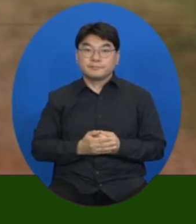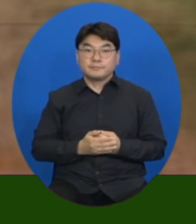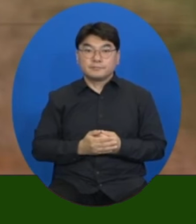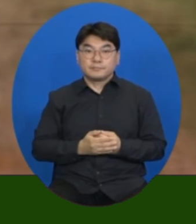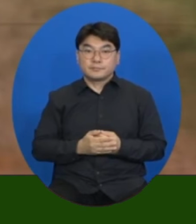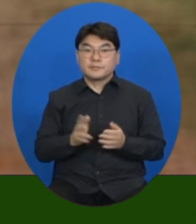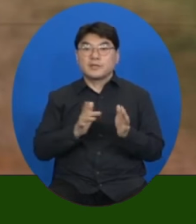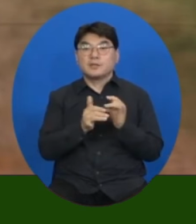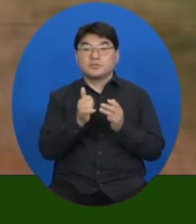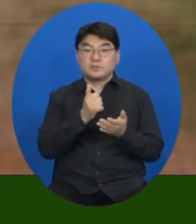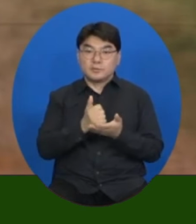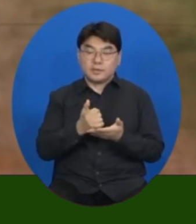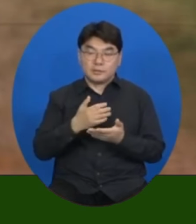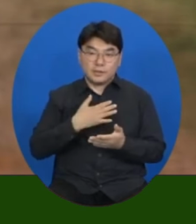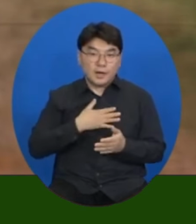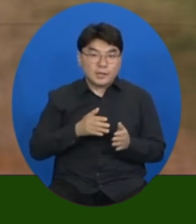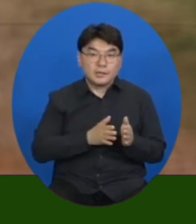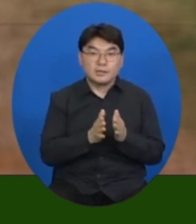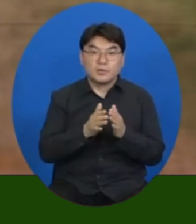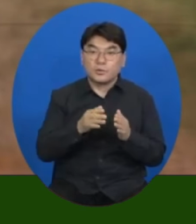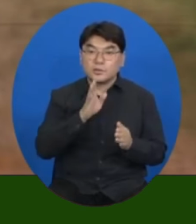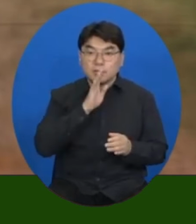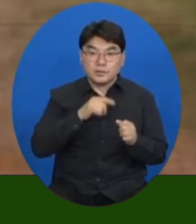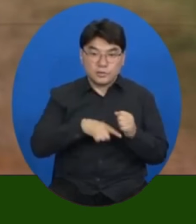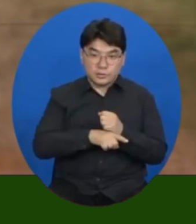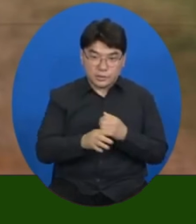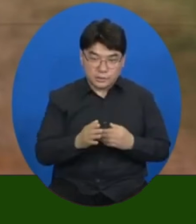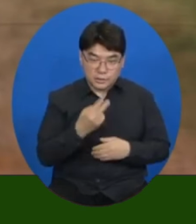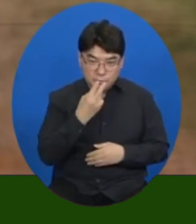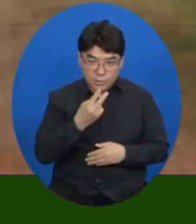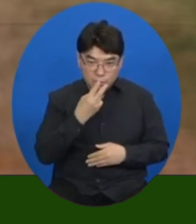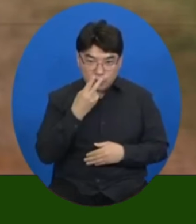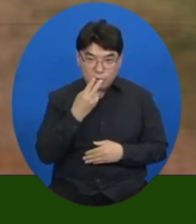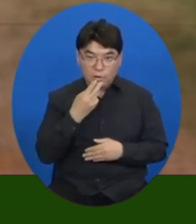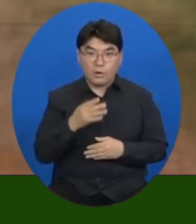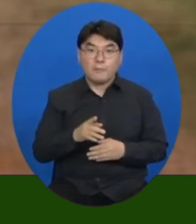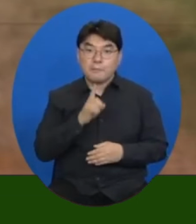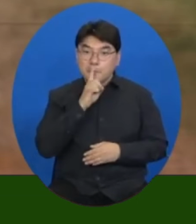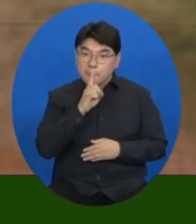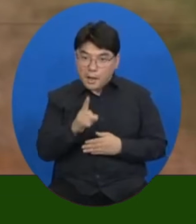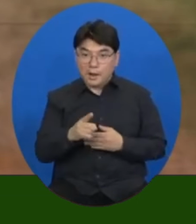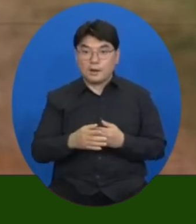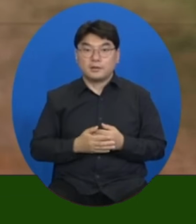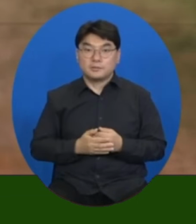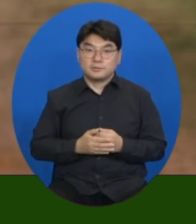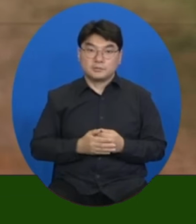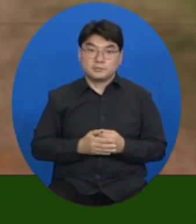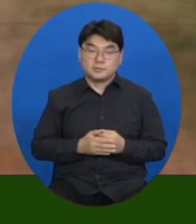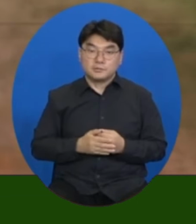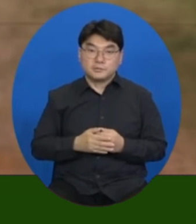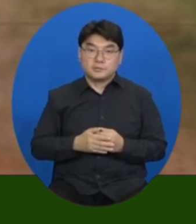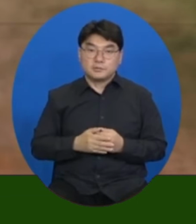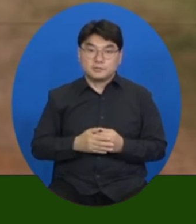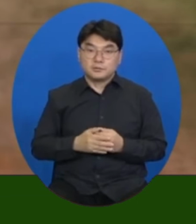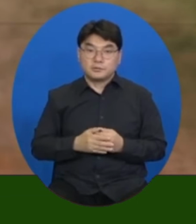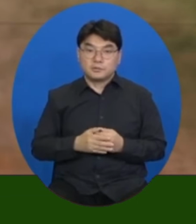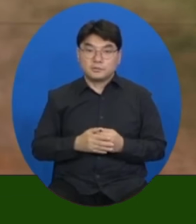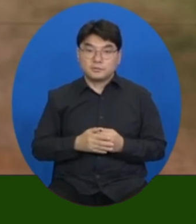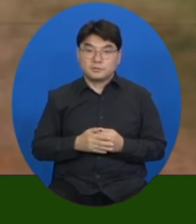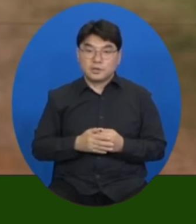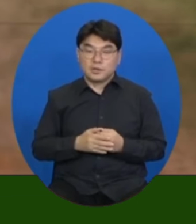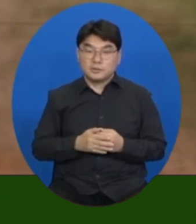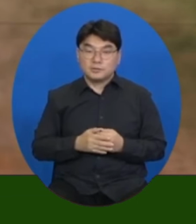내가 곧 길이요 진요 생명이다 나로 말미암 아버지 갈 자가 없다 나를 자 하나님 본 것이다 사실 굉